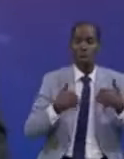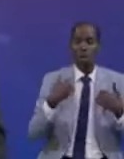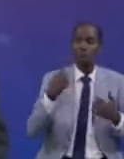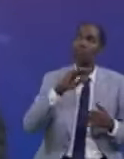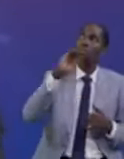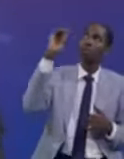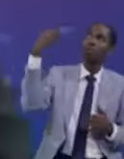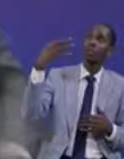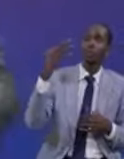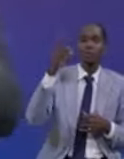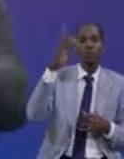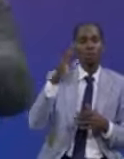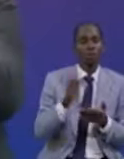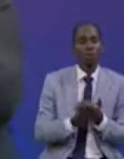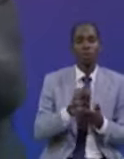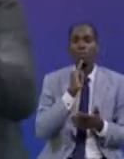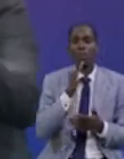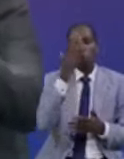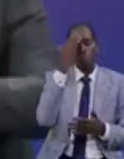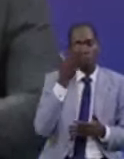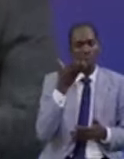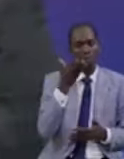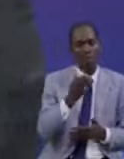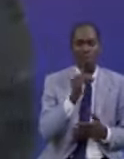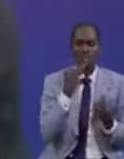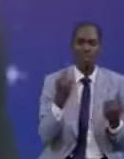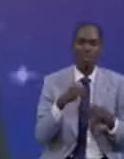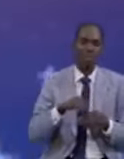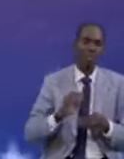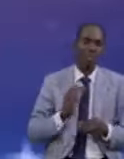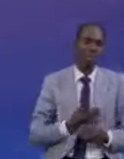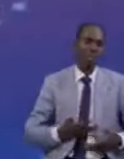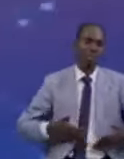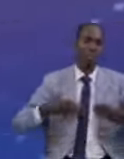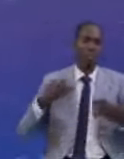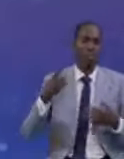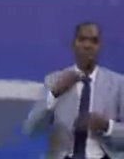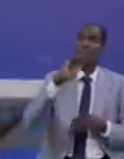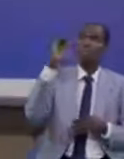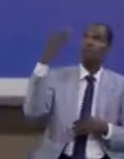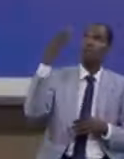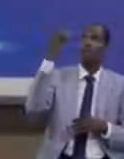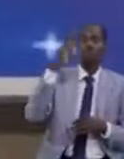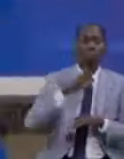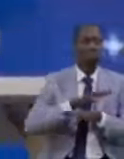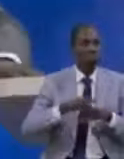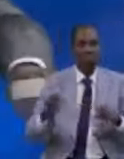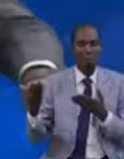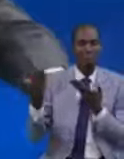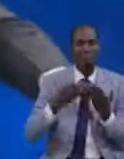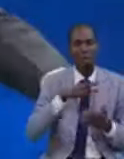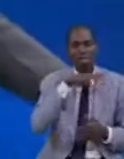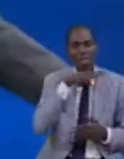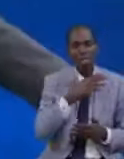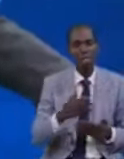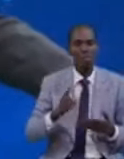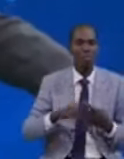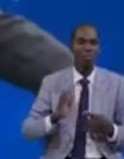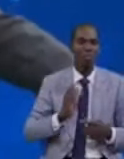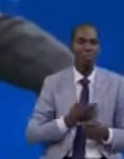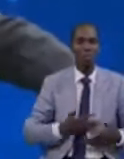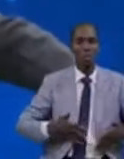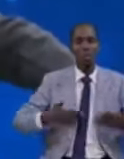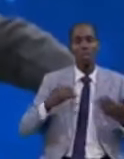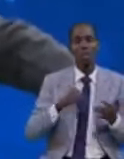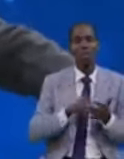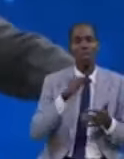péché dans nos vies la grâce de Dieu n'apporte pas l'iniquité dans nos vies c'est parce que nous n'avions pas la grâce de